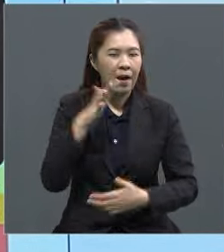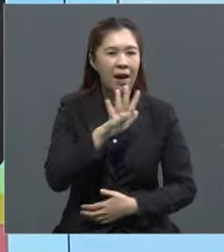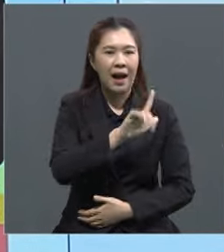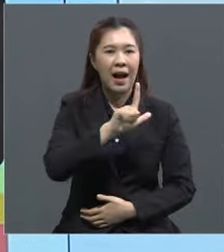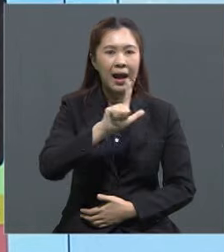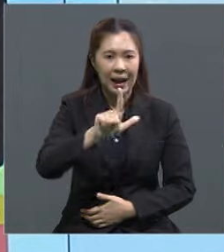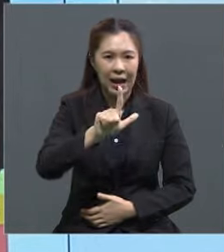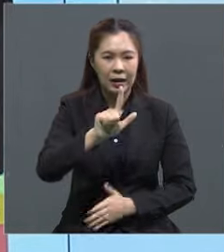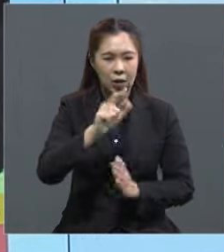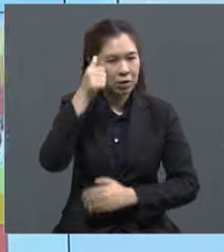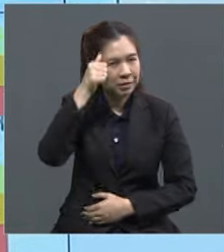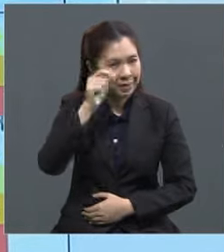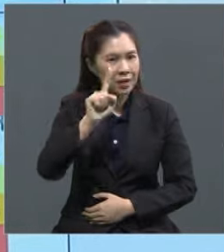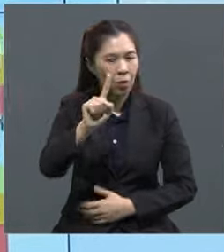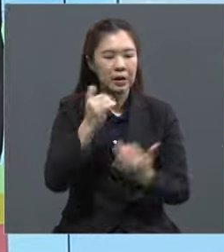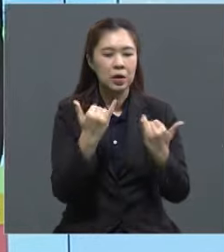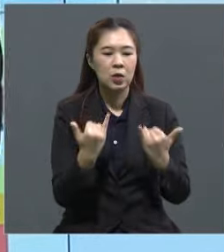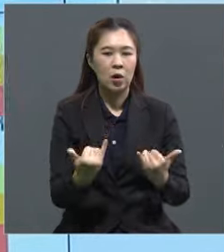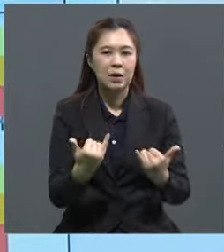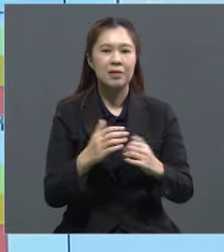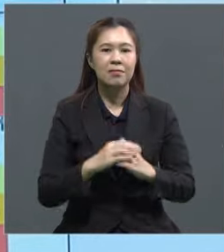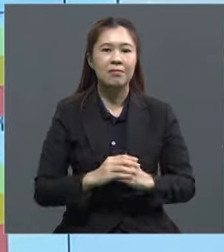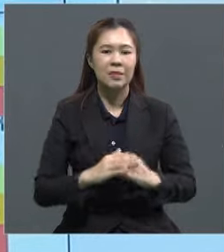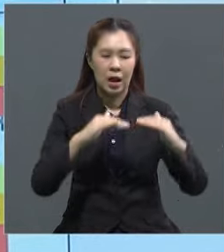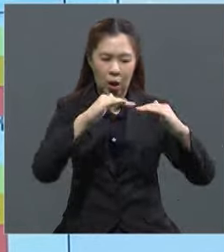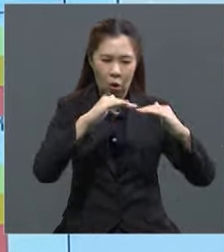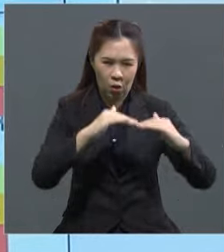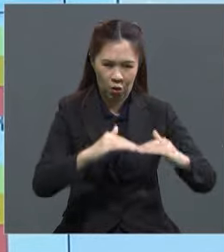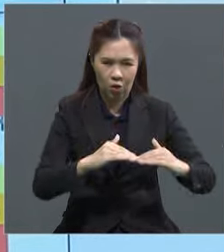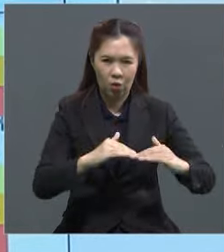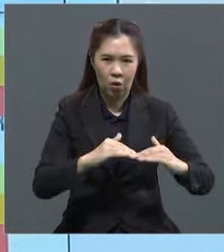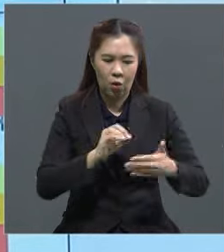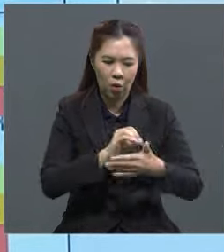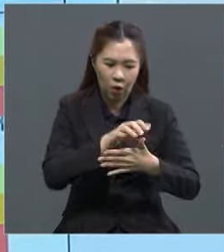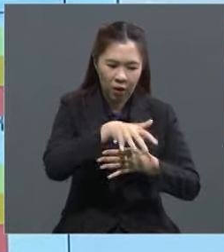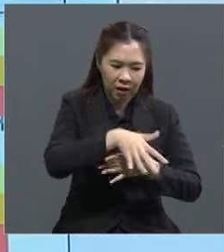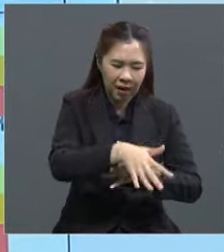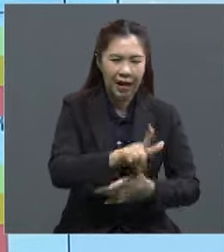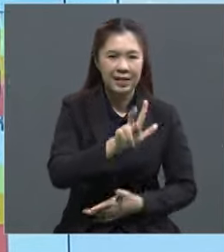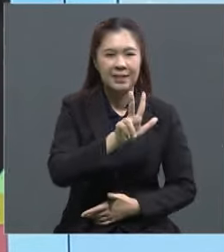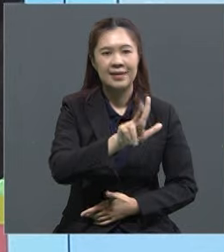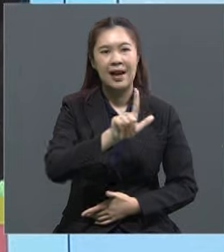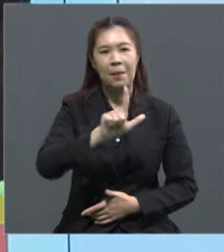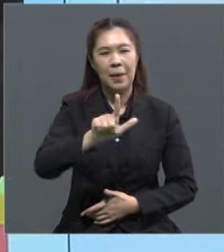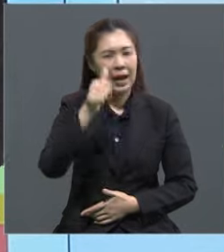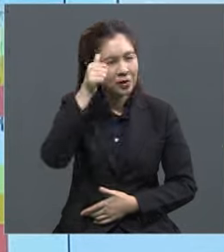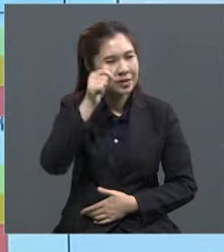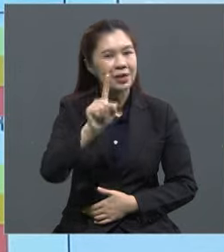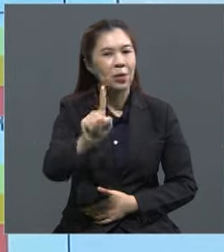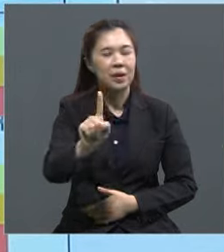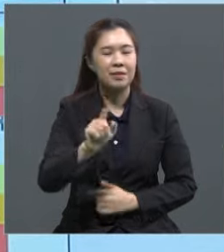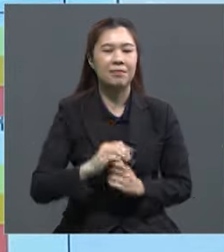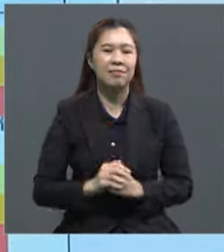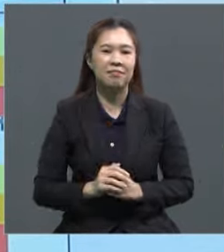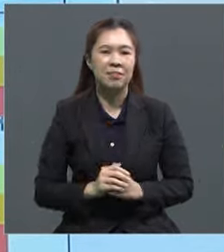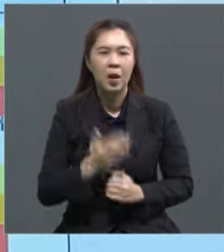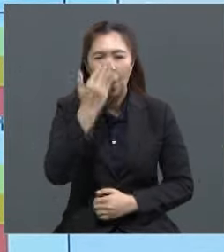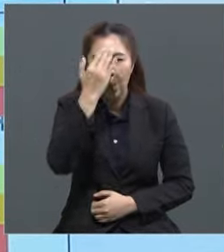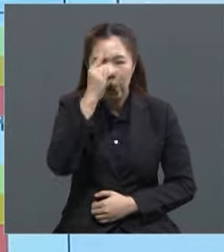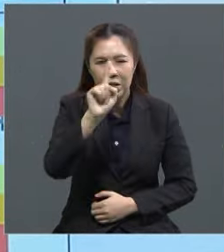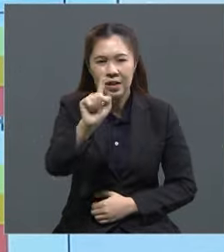ลูกบาทเมตต่อวันณวันนี้ก็เริ่มที่จะลดการระบายน้ำเหลือ 3ล้านลูกบาทเมตต่อวันเพื่ออะไรครับเพื่อที่จะ